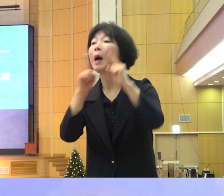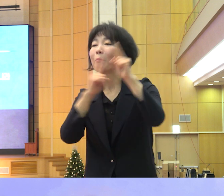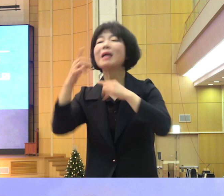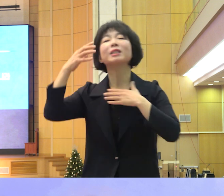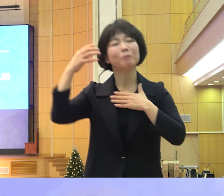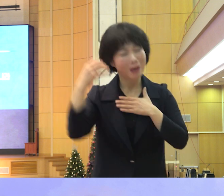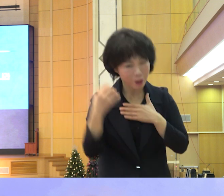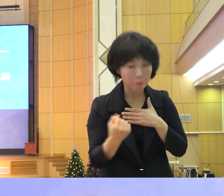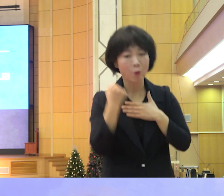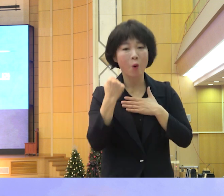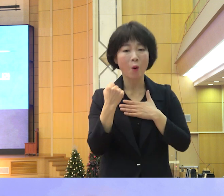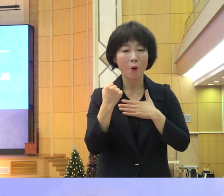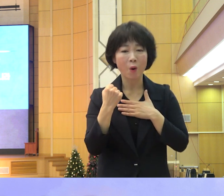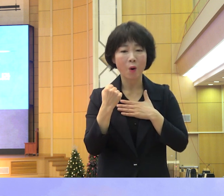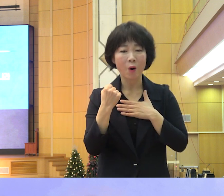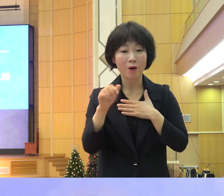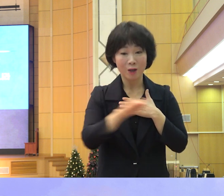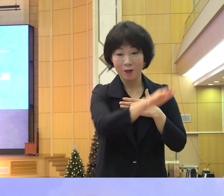진리의 말씀으로